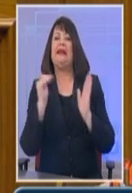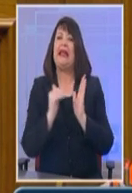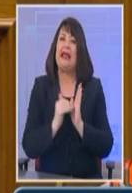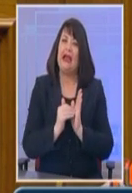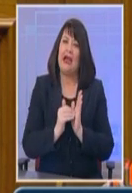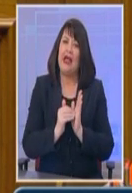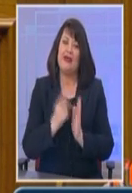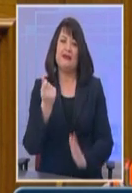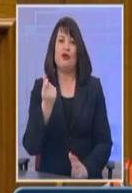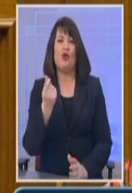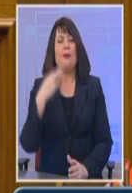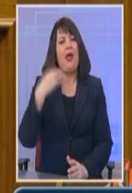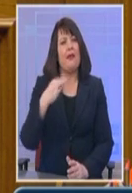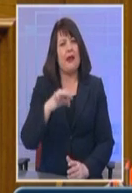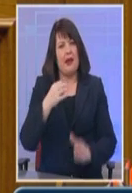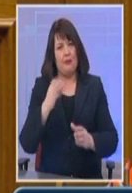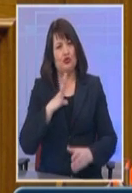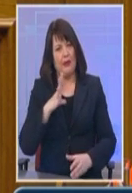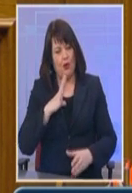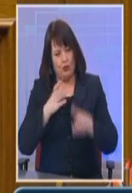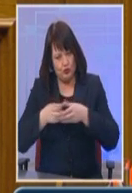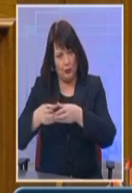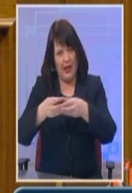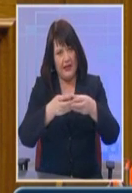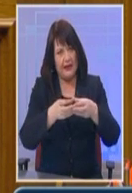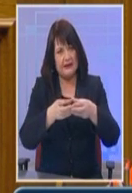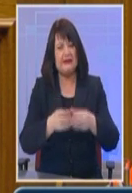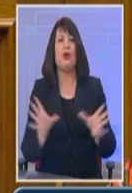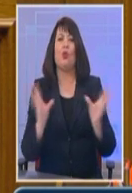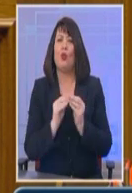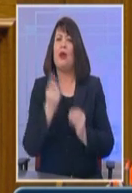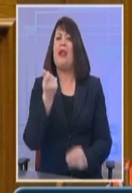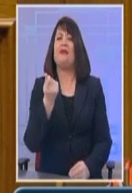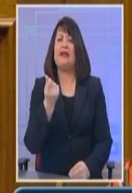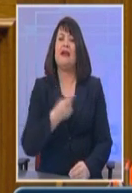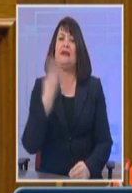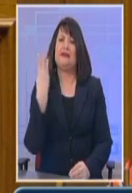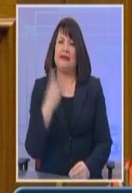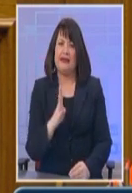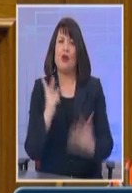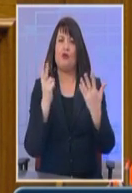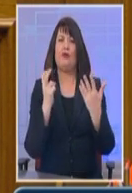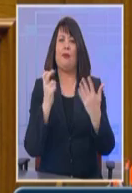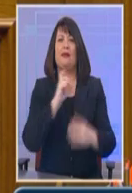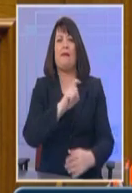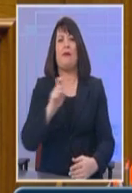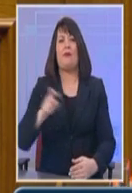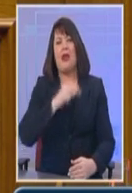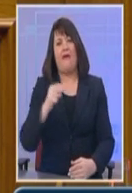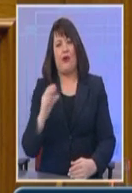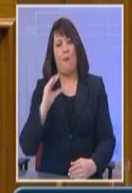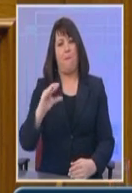650.000 οικονομικά αδύναμους συμπολίτες μας, με συνολικό ποσό 470 εκατομμύρια